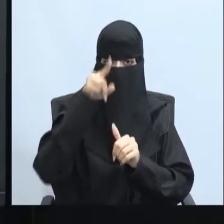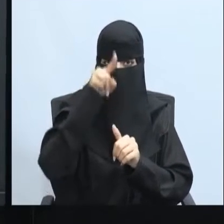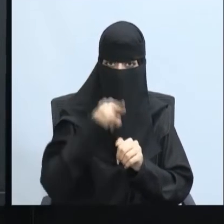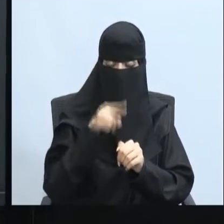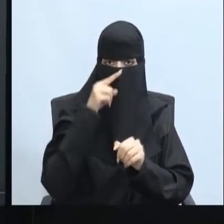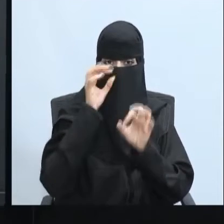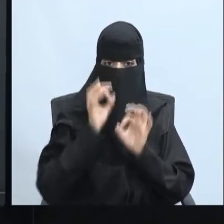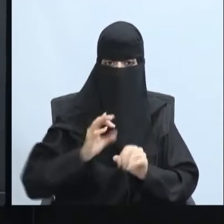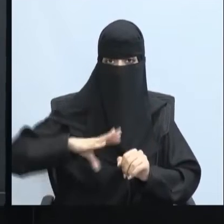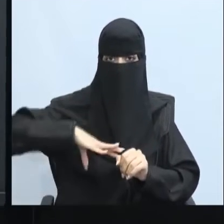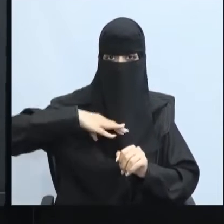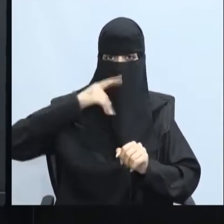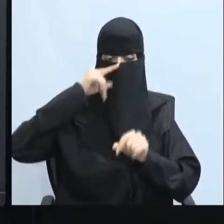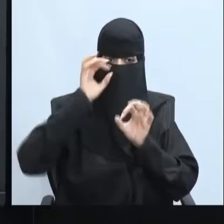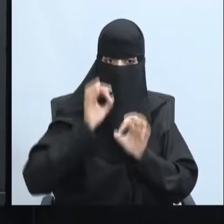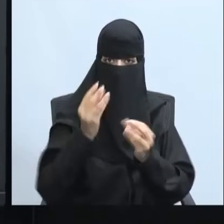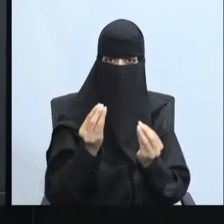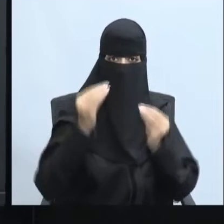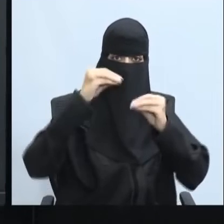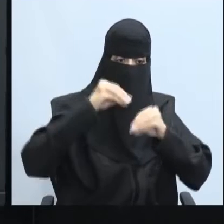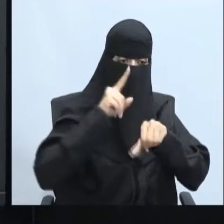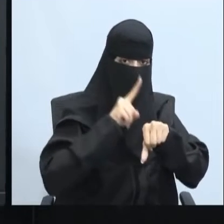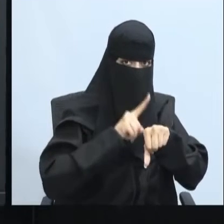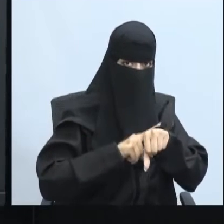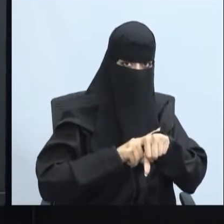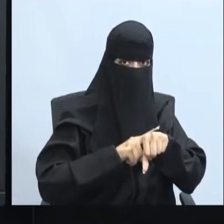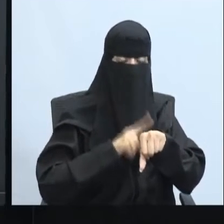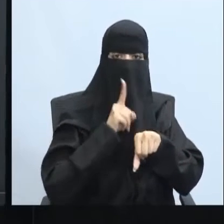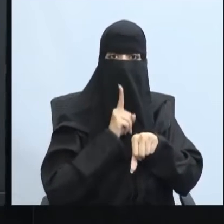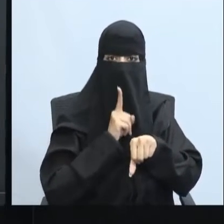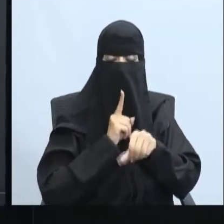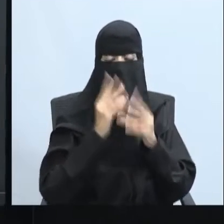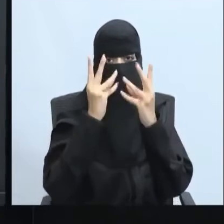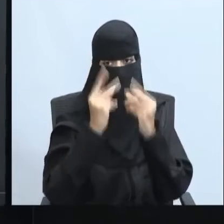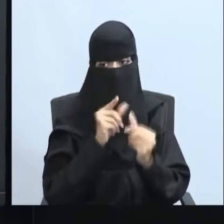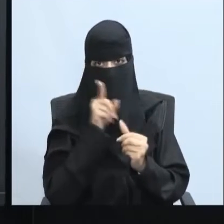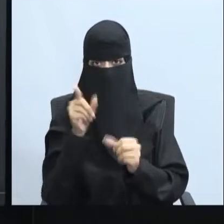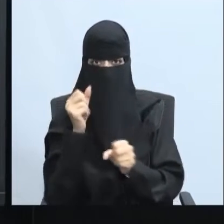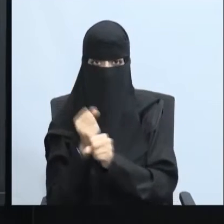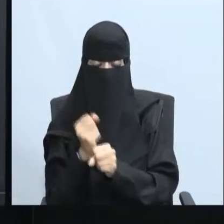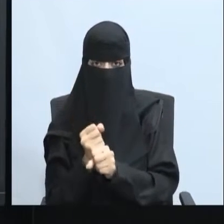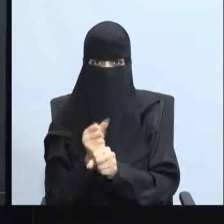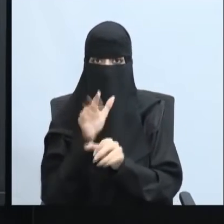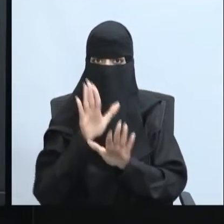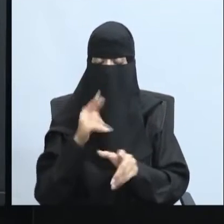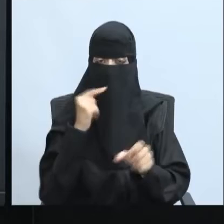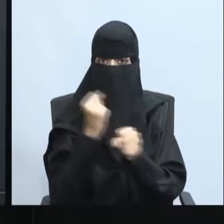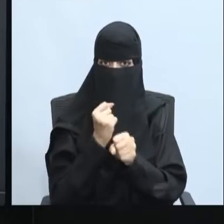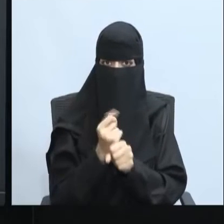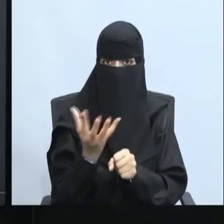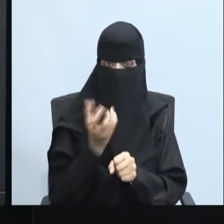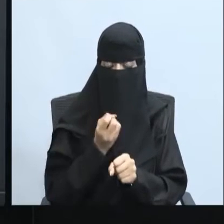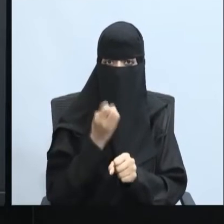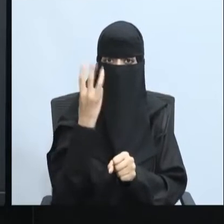تحديد الموعد المناسب لهذه المهمه لان اذا كان عمل يحتاج 30 يوما